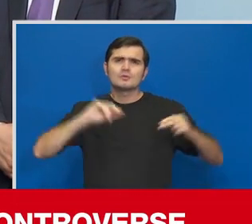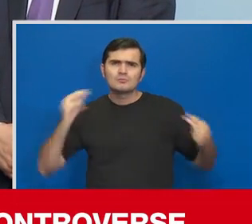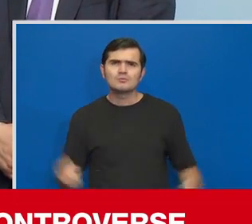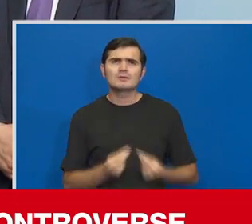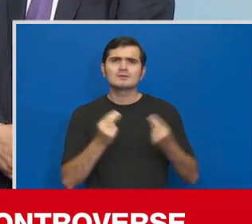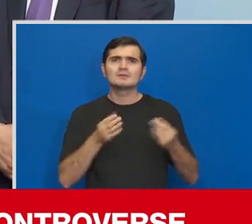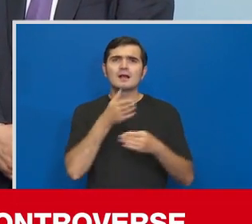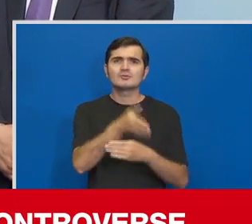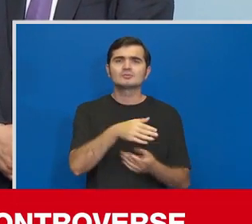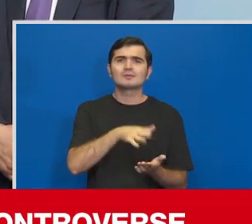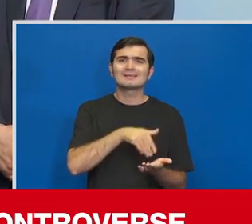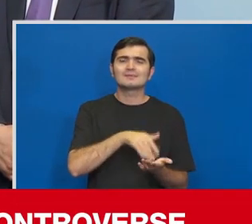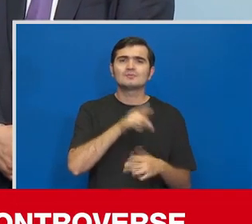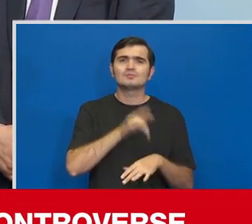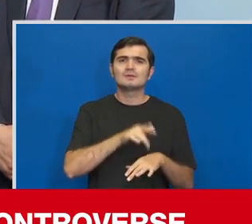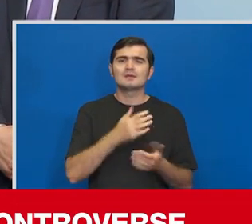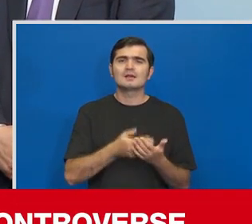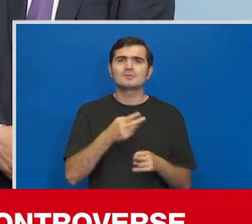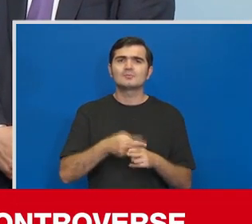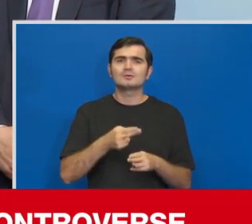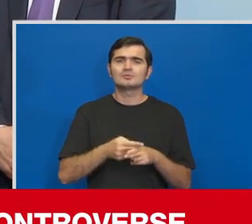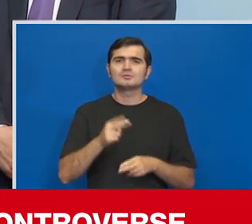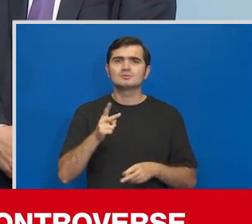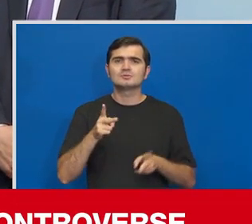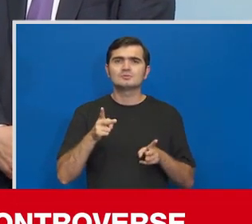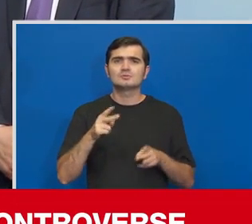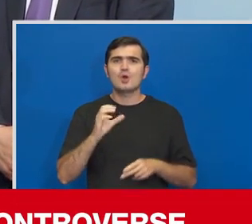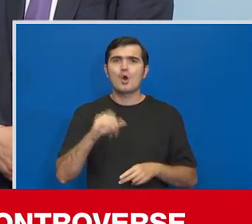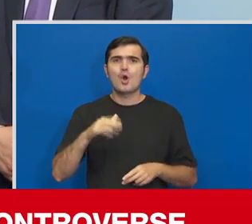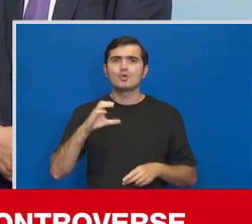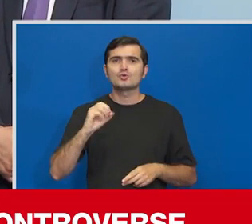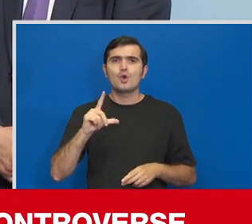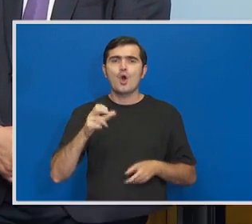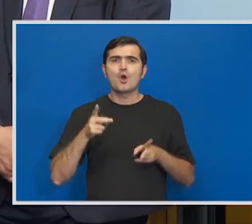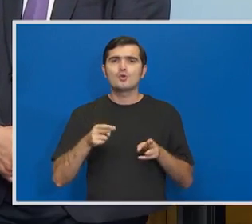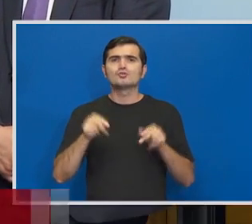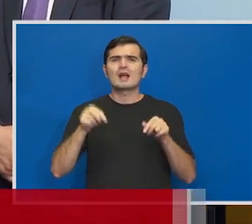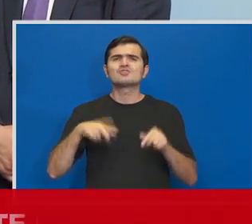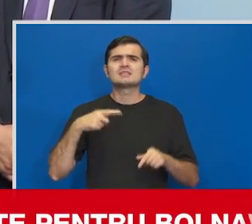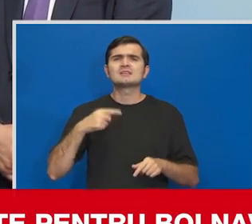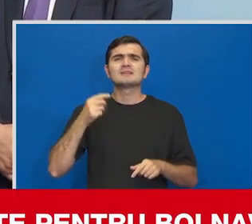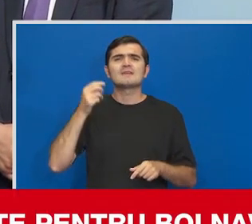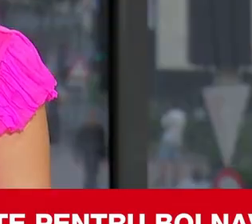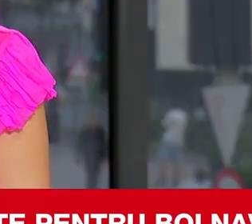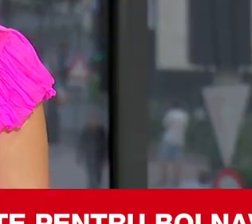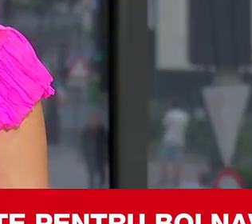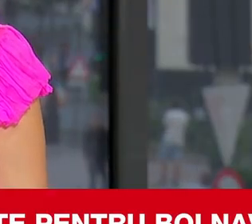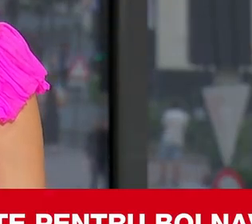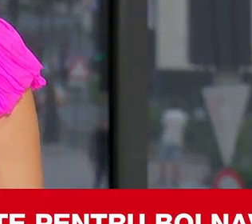îmbunătățirea accesului la servicii medicale pentru pacienții oncologici. Asta trebuie să fie filozofia.